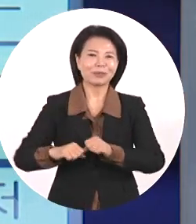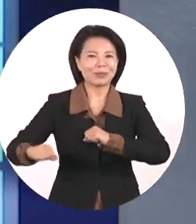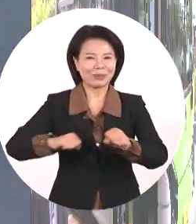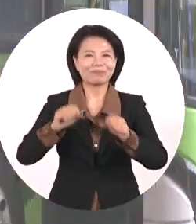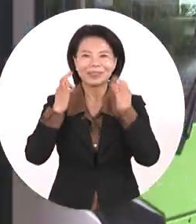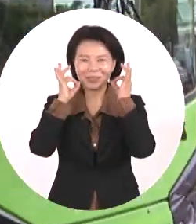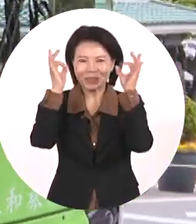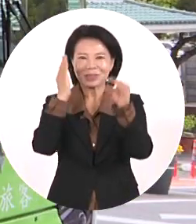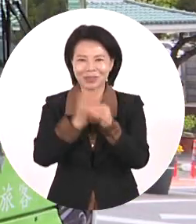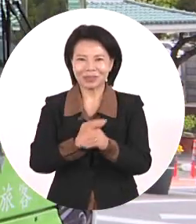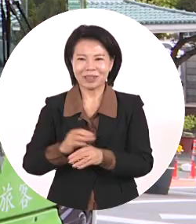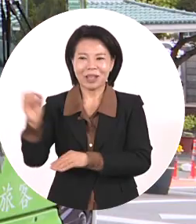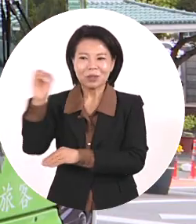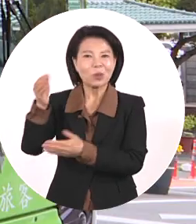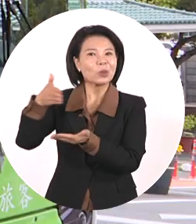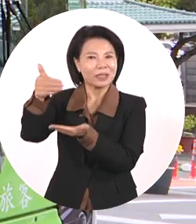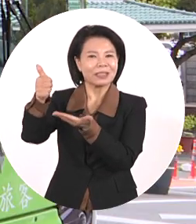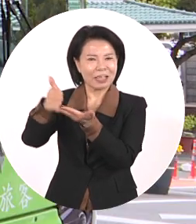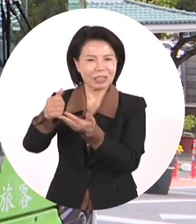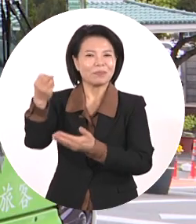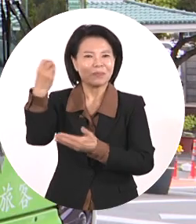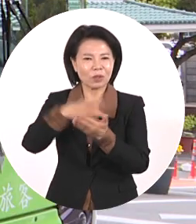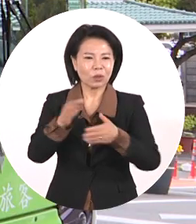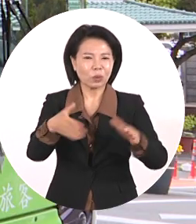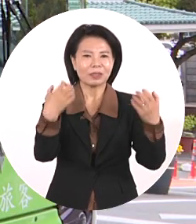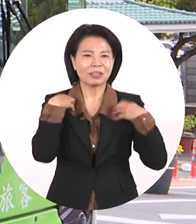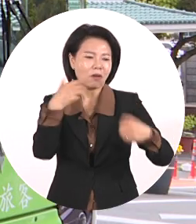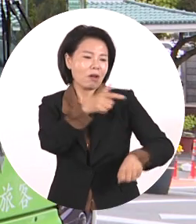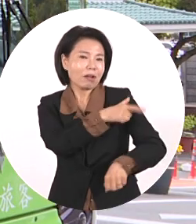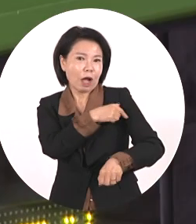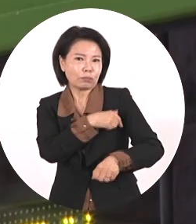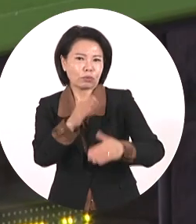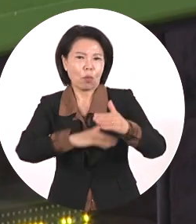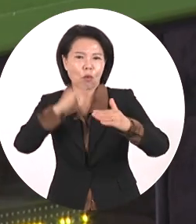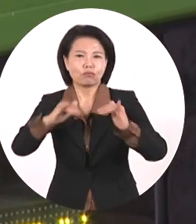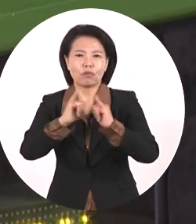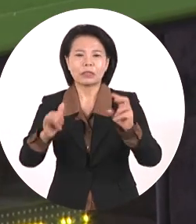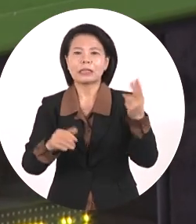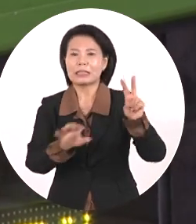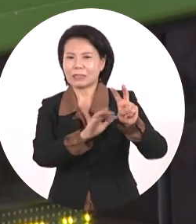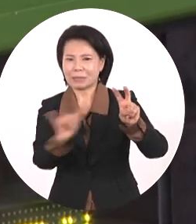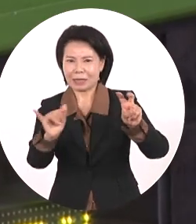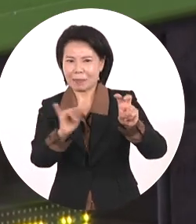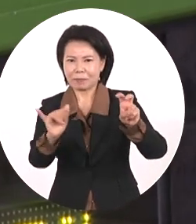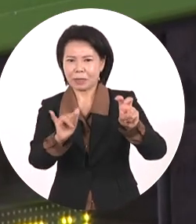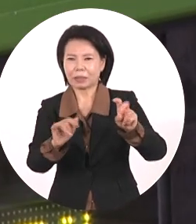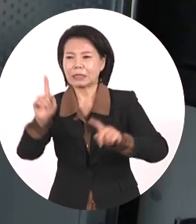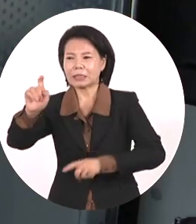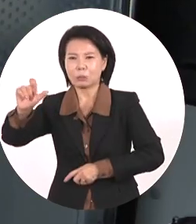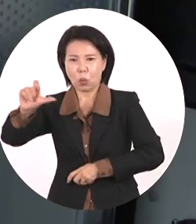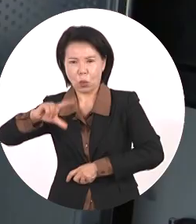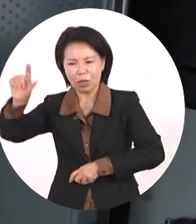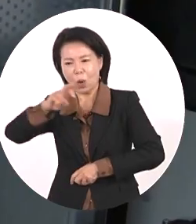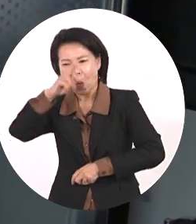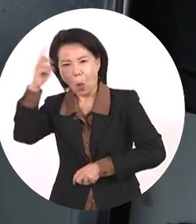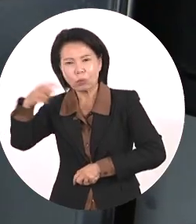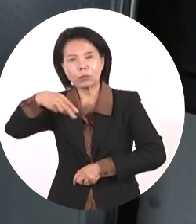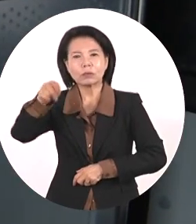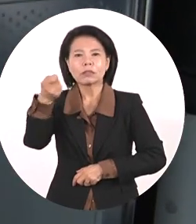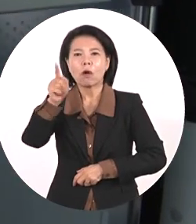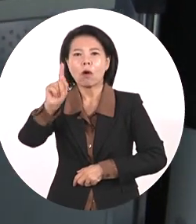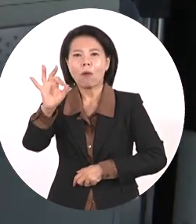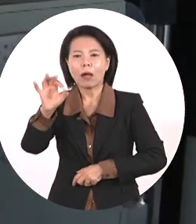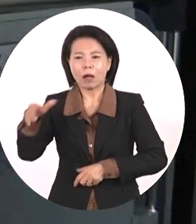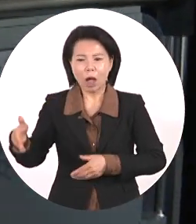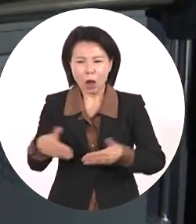방침입니다. 오영훈 제주지사를 비롯한 도청 간부 공무원 20여 명은 15일 오후